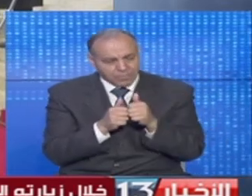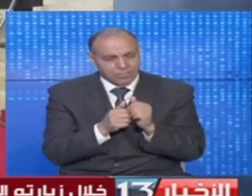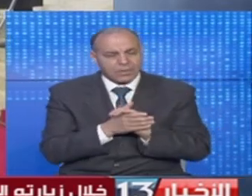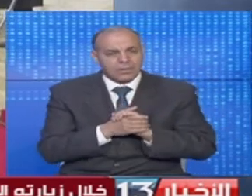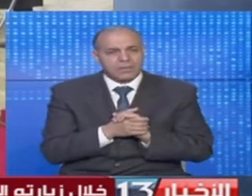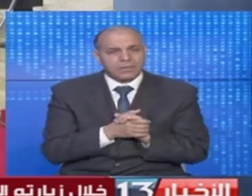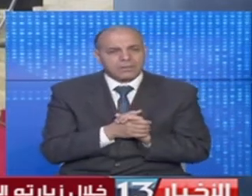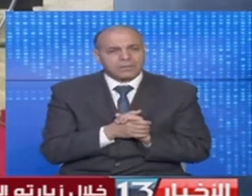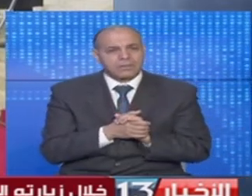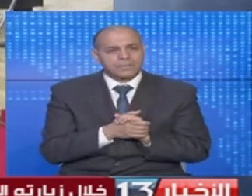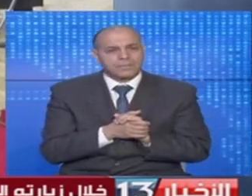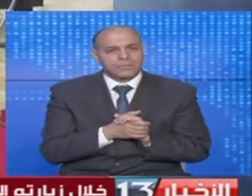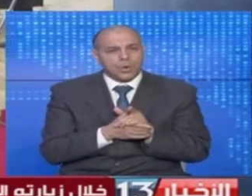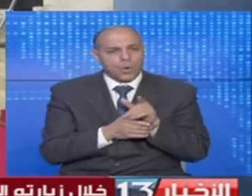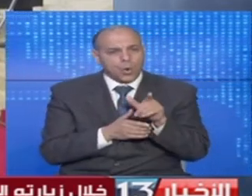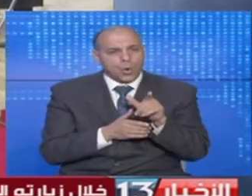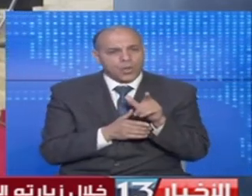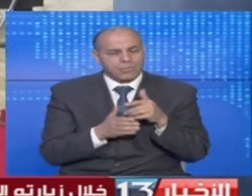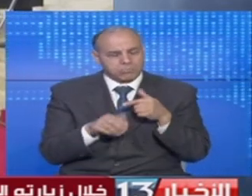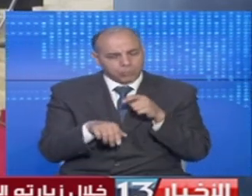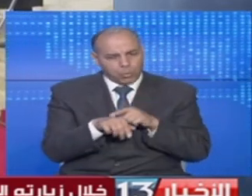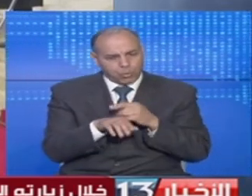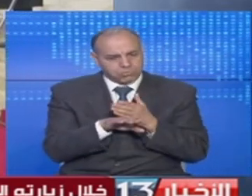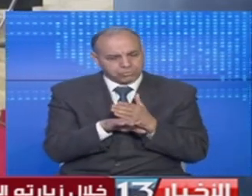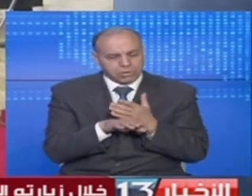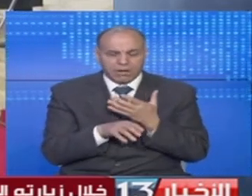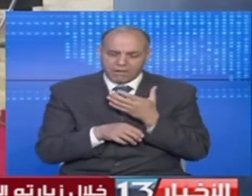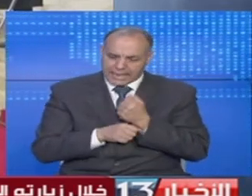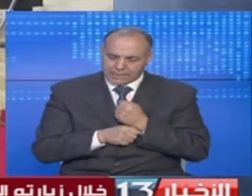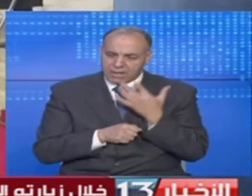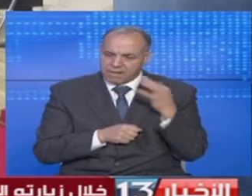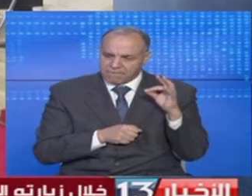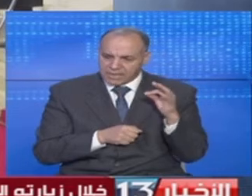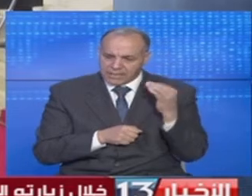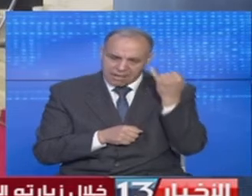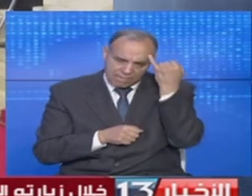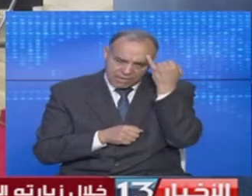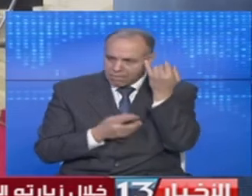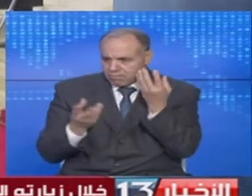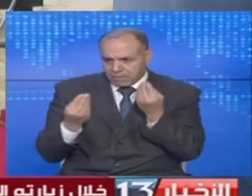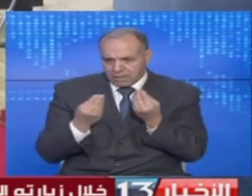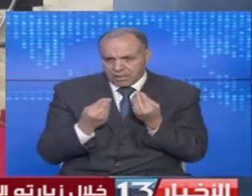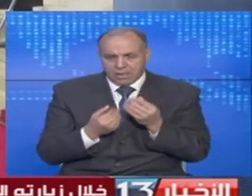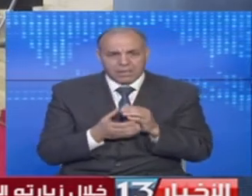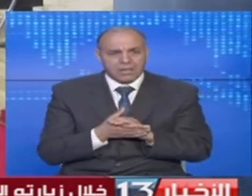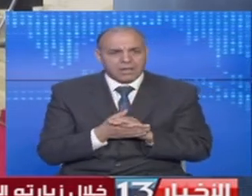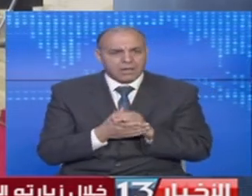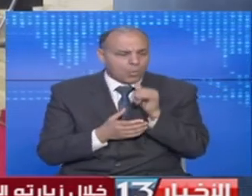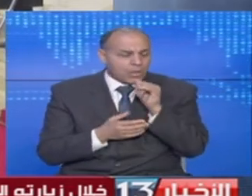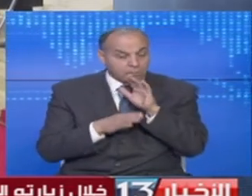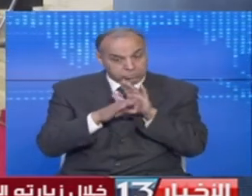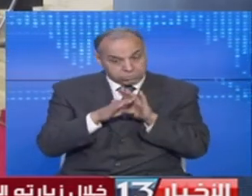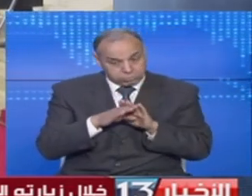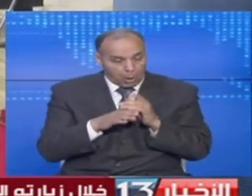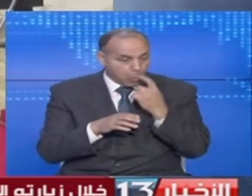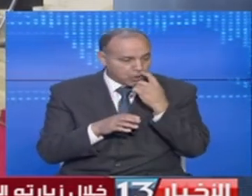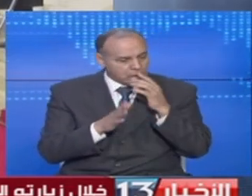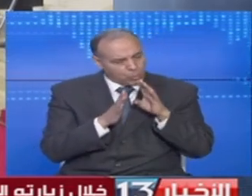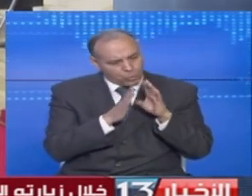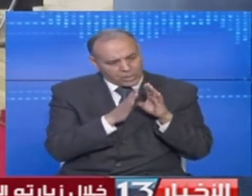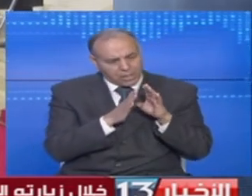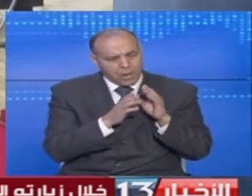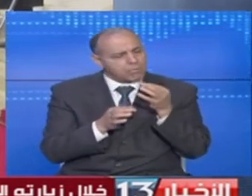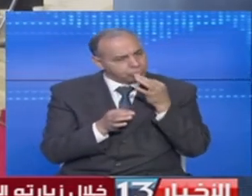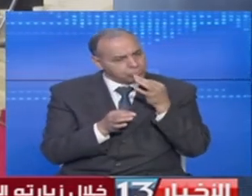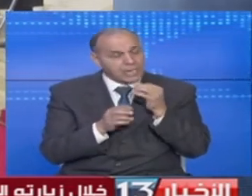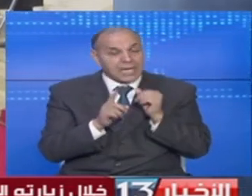اللي هو بيدو خلط إلى مرحلة القناعة لكونه المقاربة معمرها ما تكون مقاربة أمنية. المقاربة الأمنية